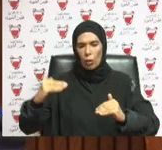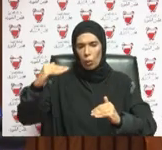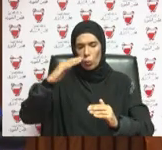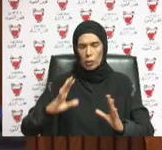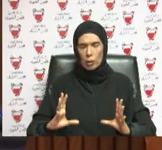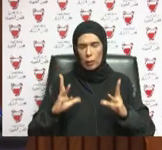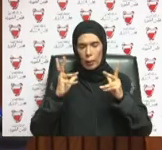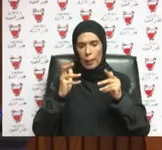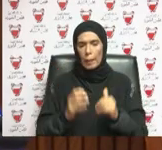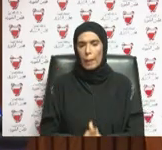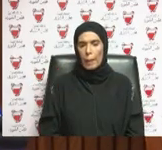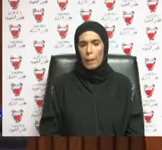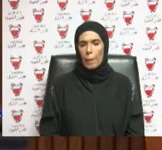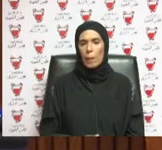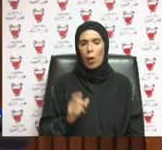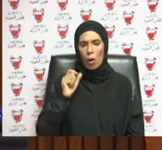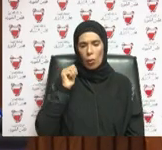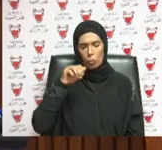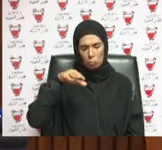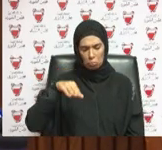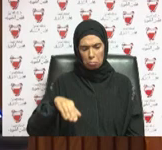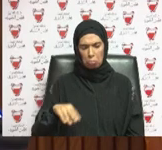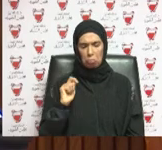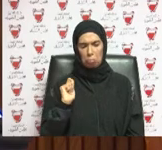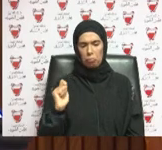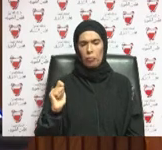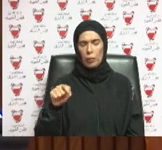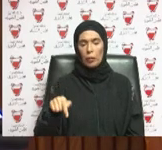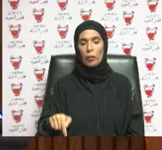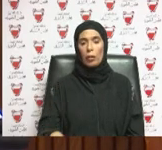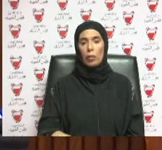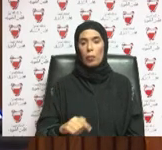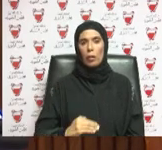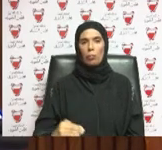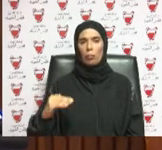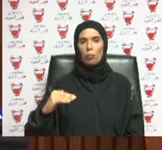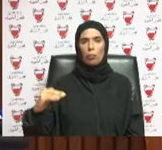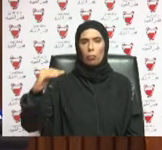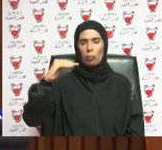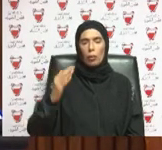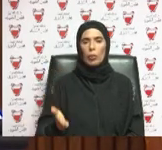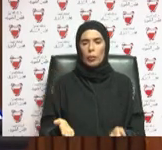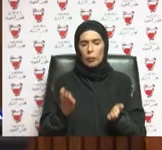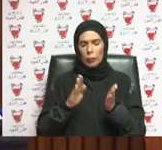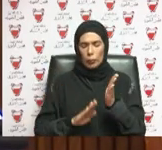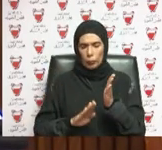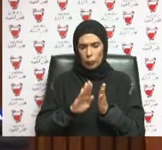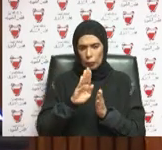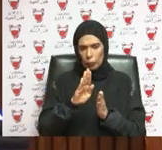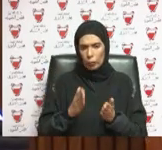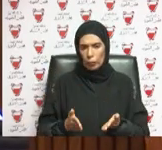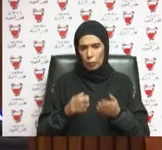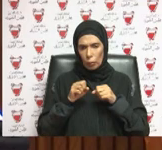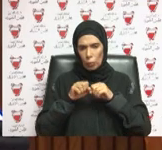وازدهارها. فهو رجل دولة بمعنى الكلمة، أسهم في بناء نهضتها التنموية والحضارية، وساهم في نشر